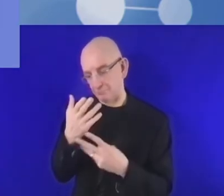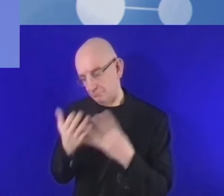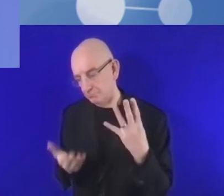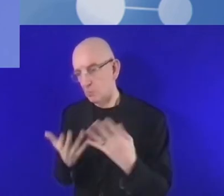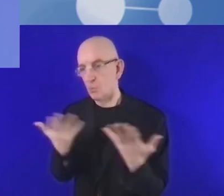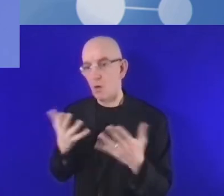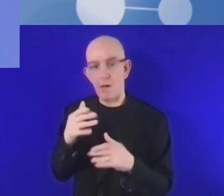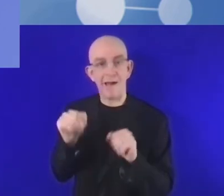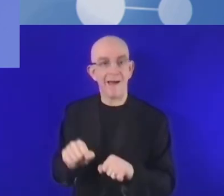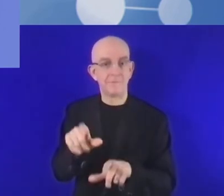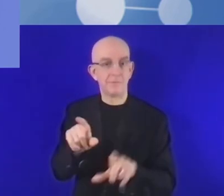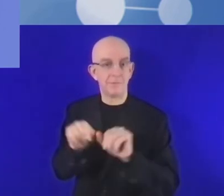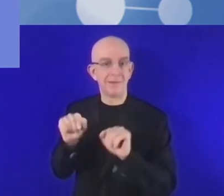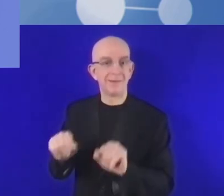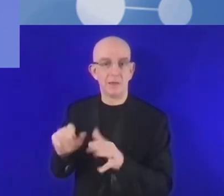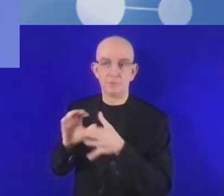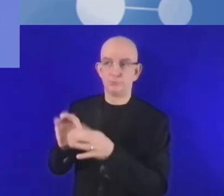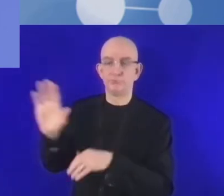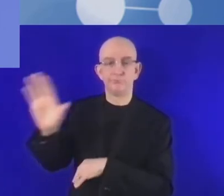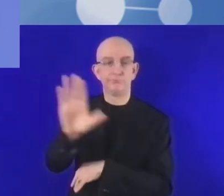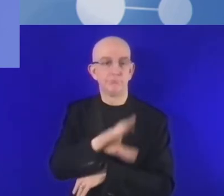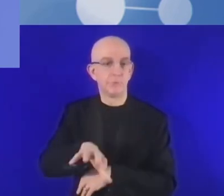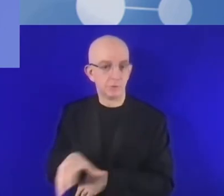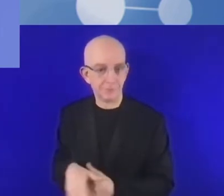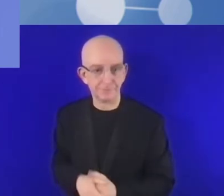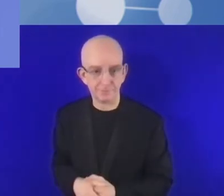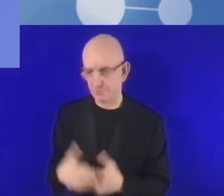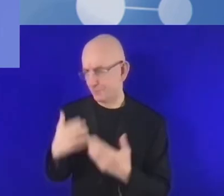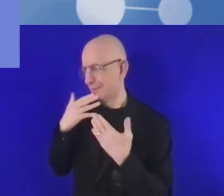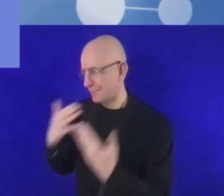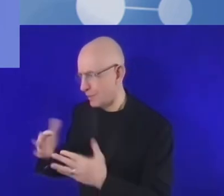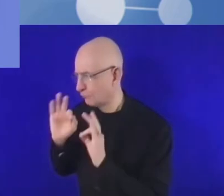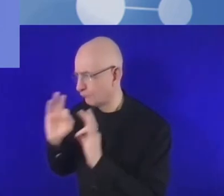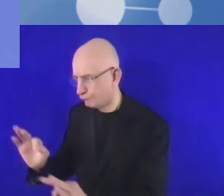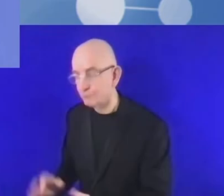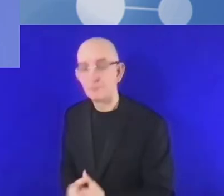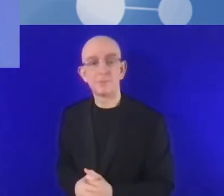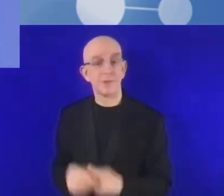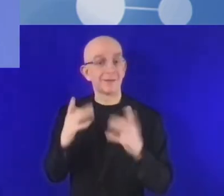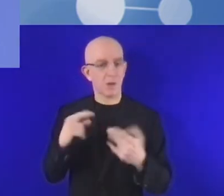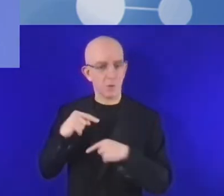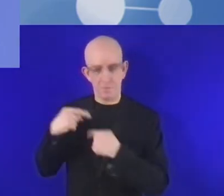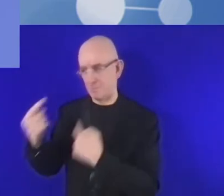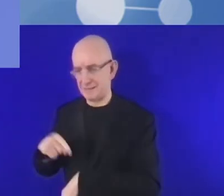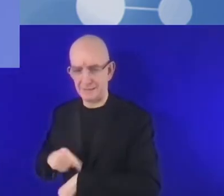的支持的金融方案。谢谢。 非常感谢。